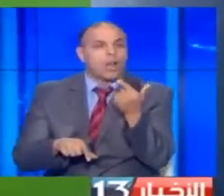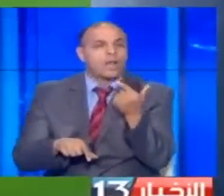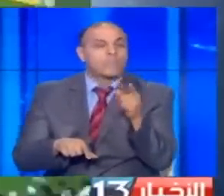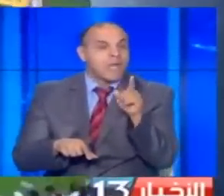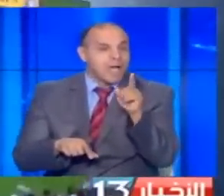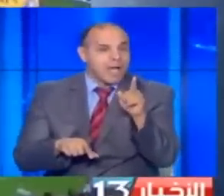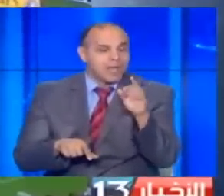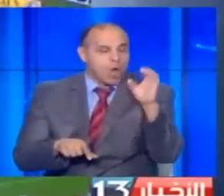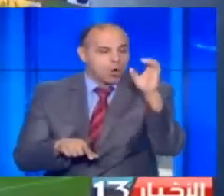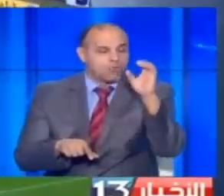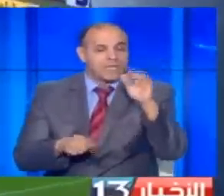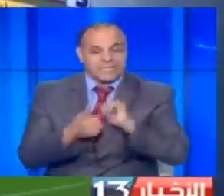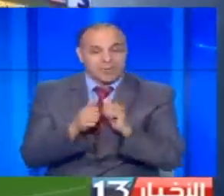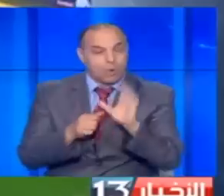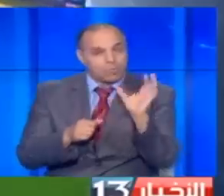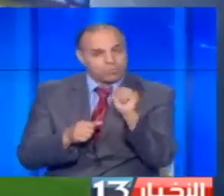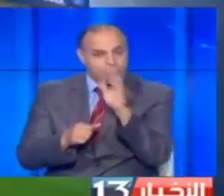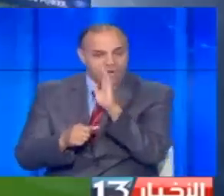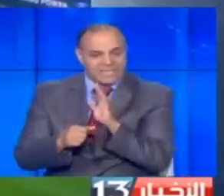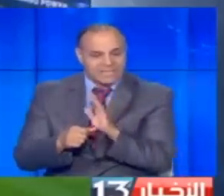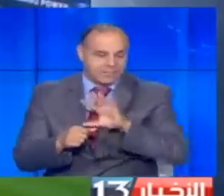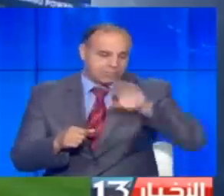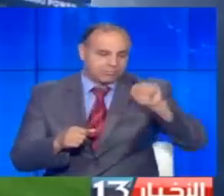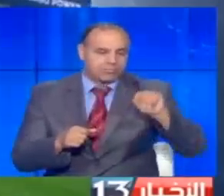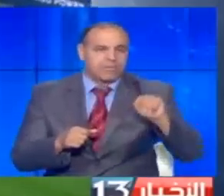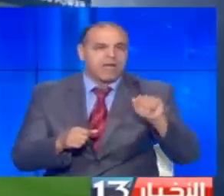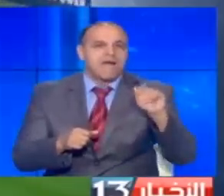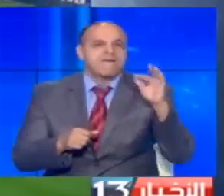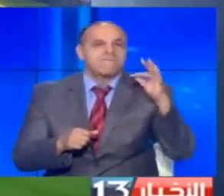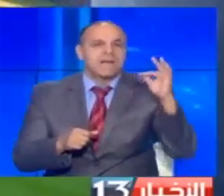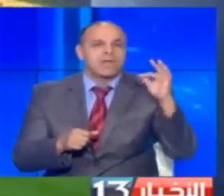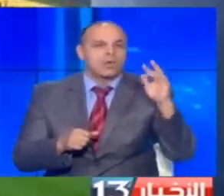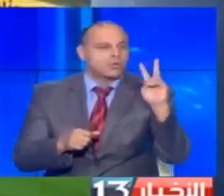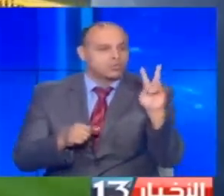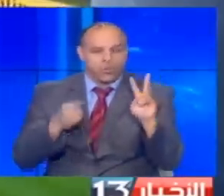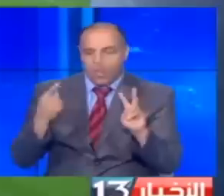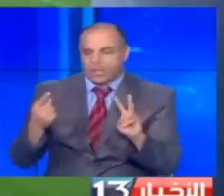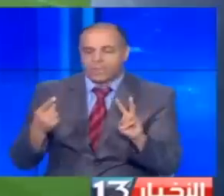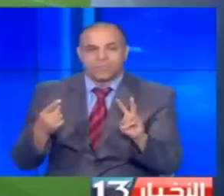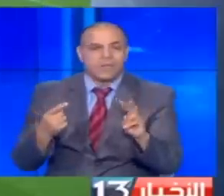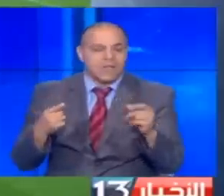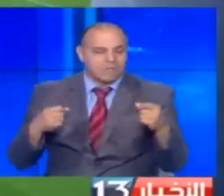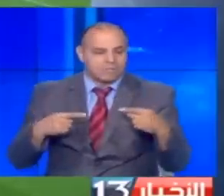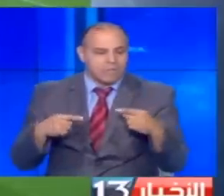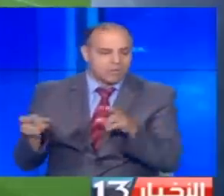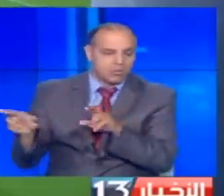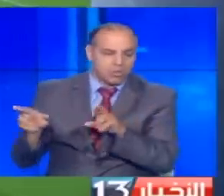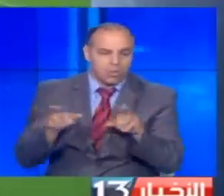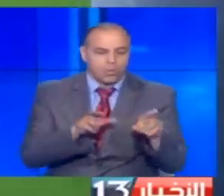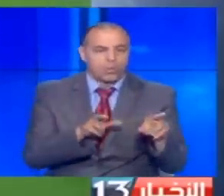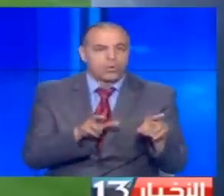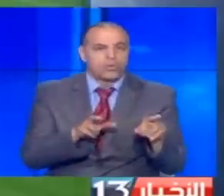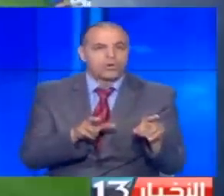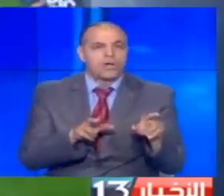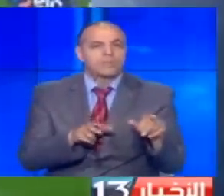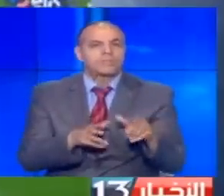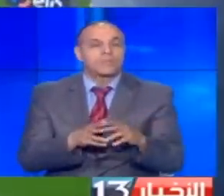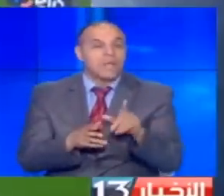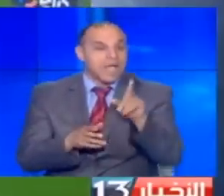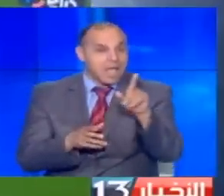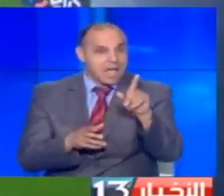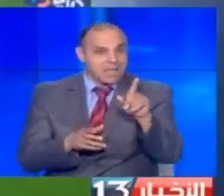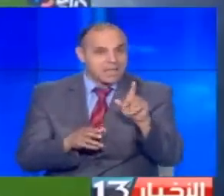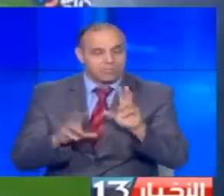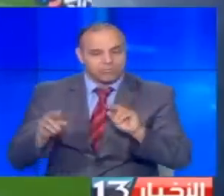كورينثيانز باوليستا المتاهل على حساب فلامينغو بهدفين لهدف في لقاء العوده بالارينا كورينثيانس كان